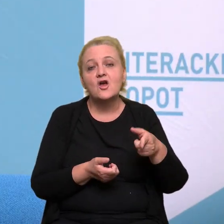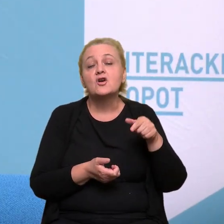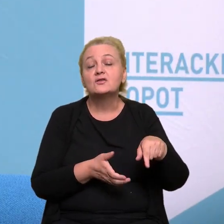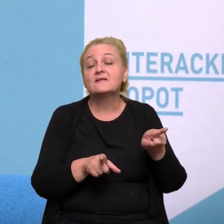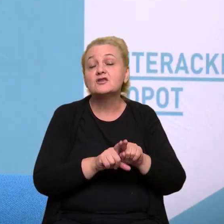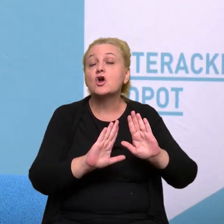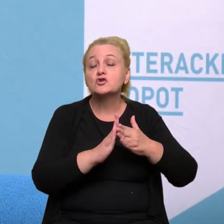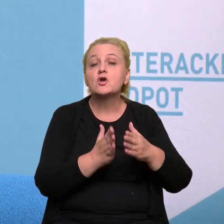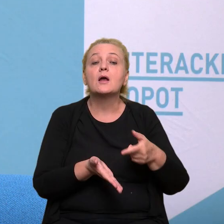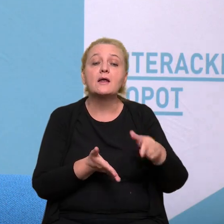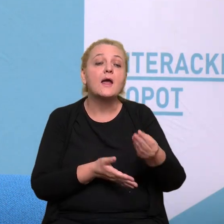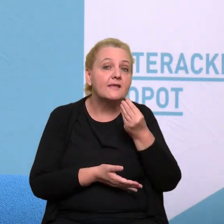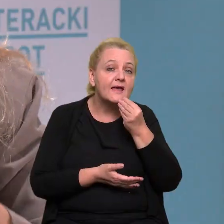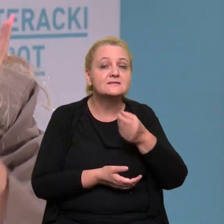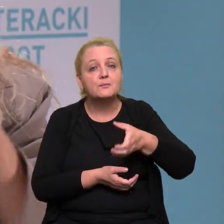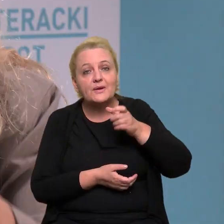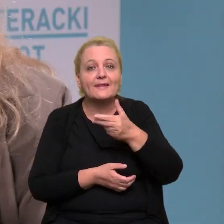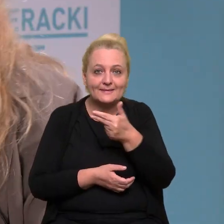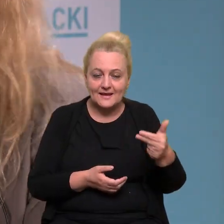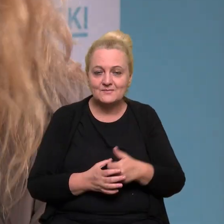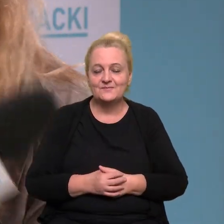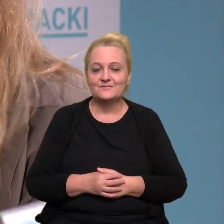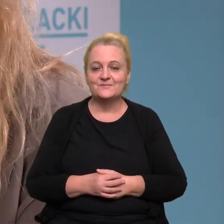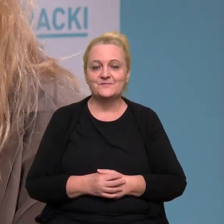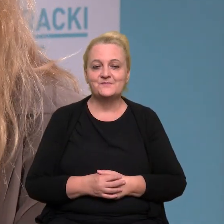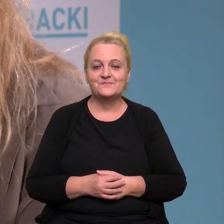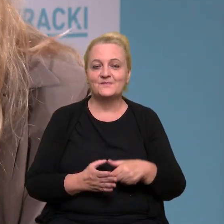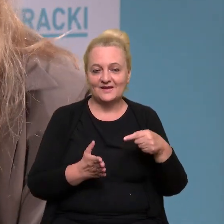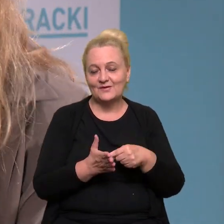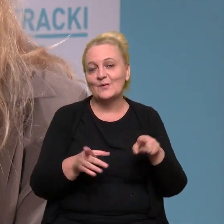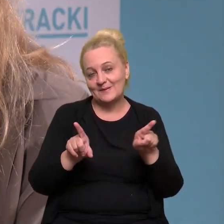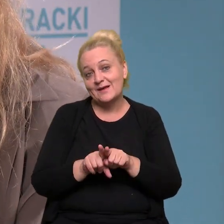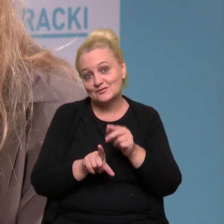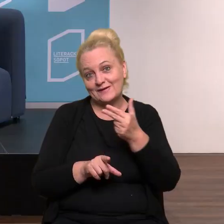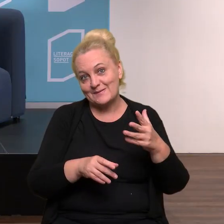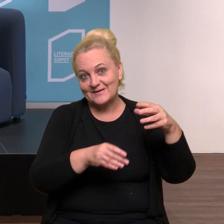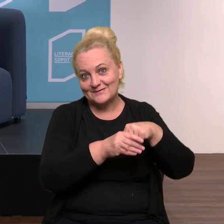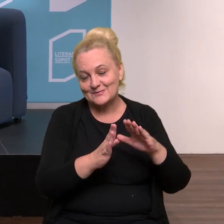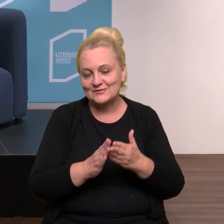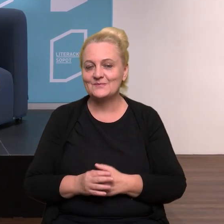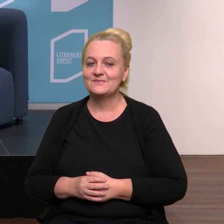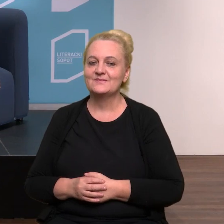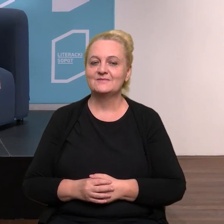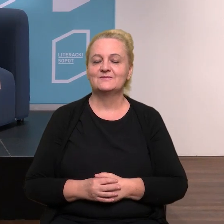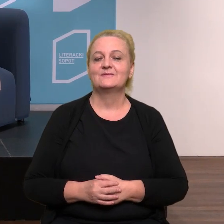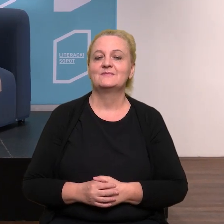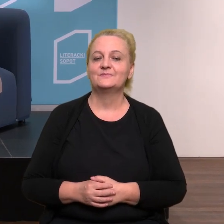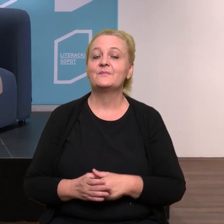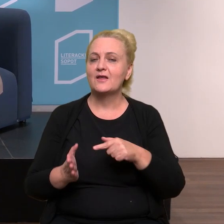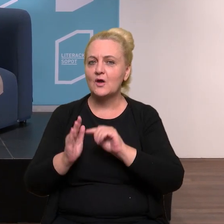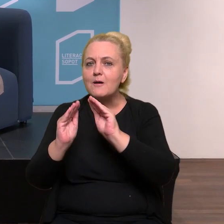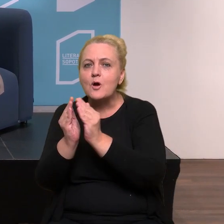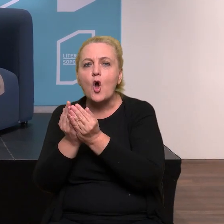książce dużo o picie i jedzenie. Jest to też jeden z takich tematów. Ostrygi i tego typu